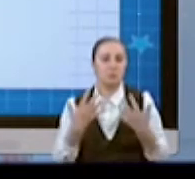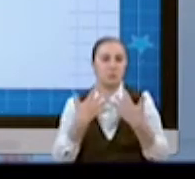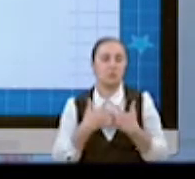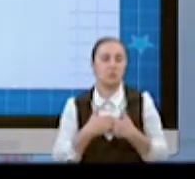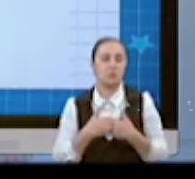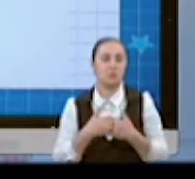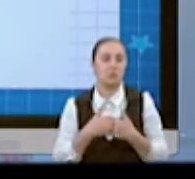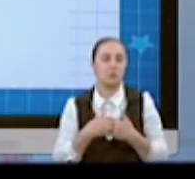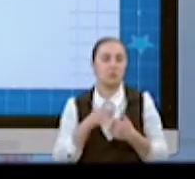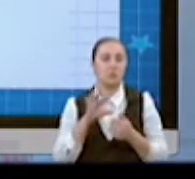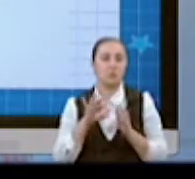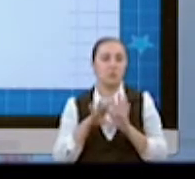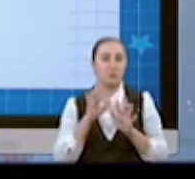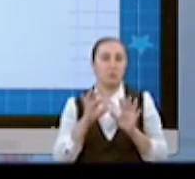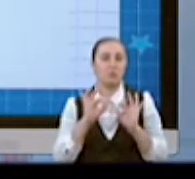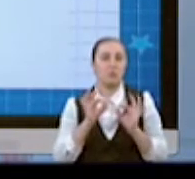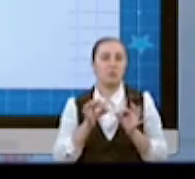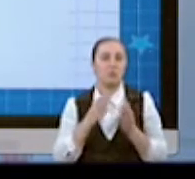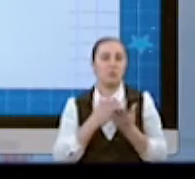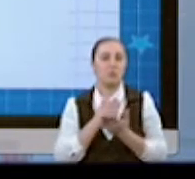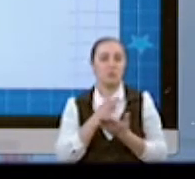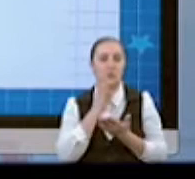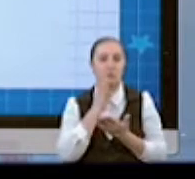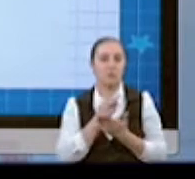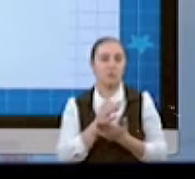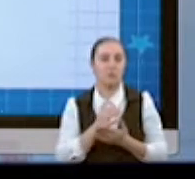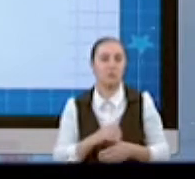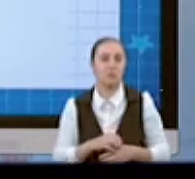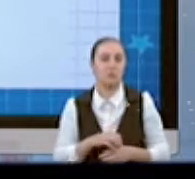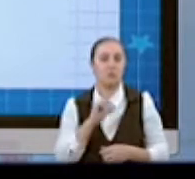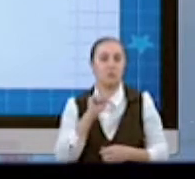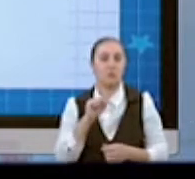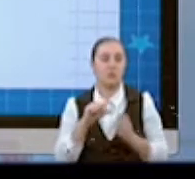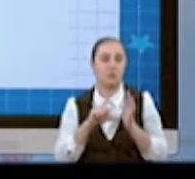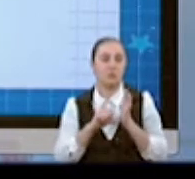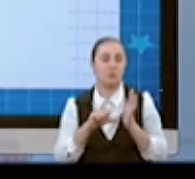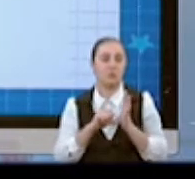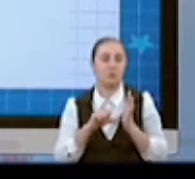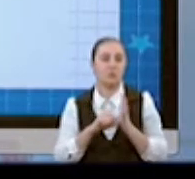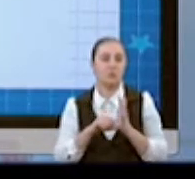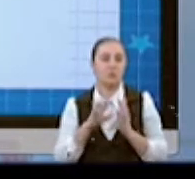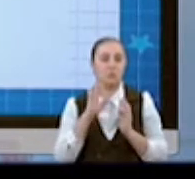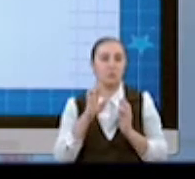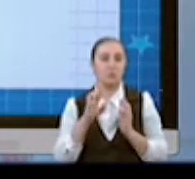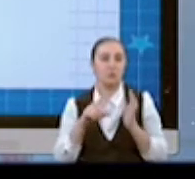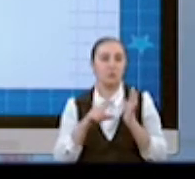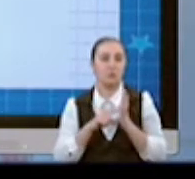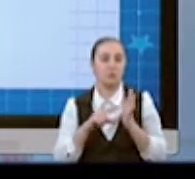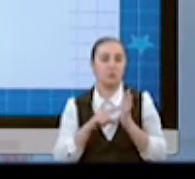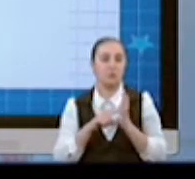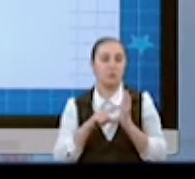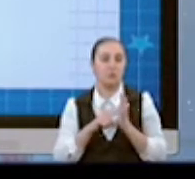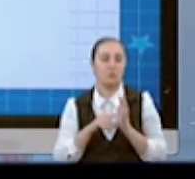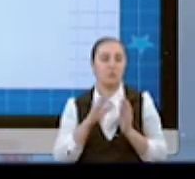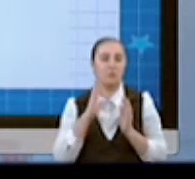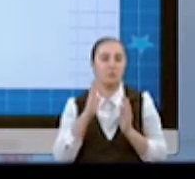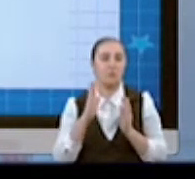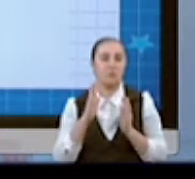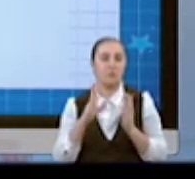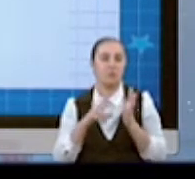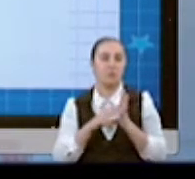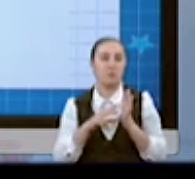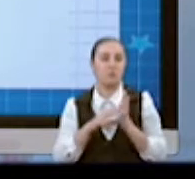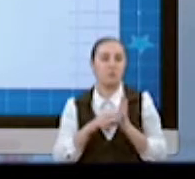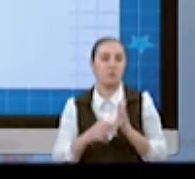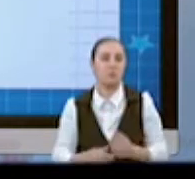Посчитайте. Выберите правильный вариант ответа. А. 6. Б. 7.